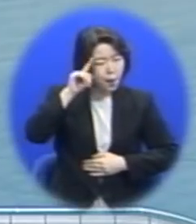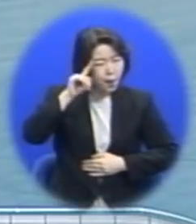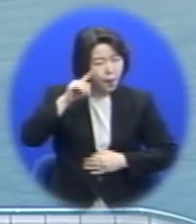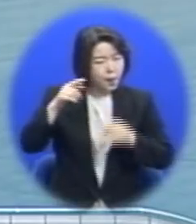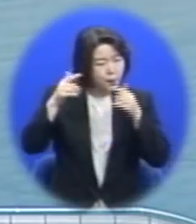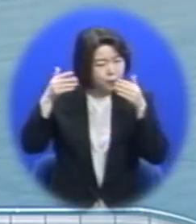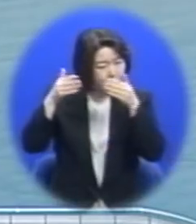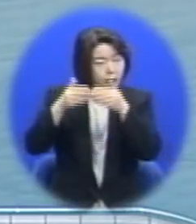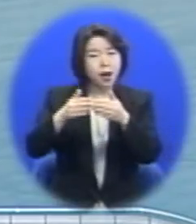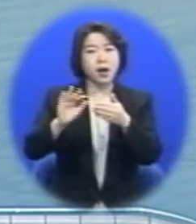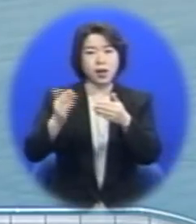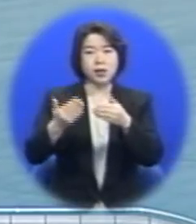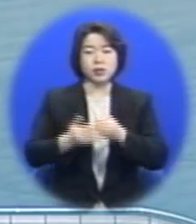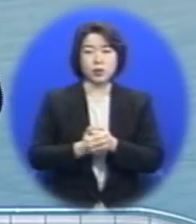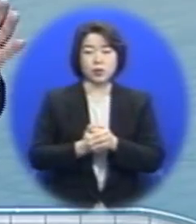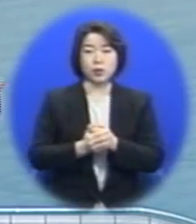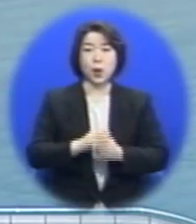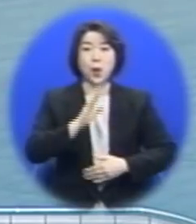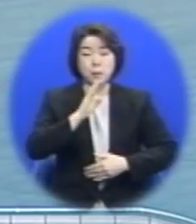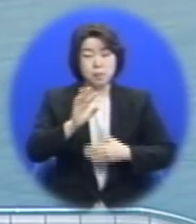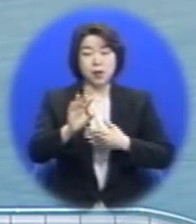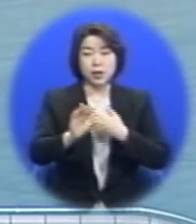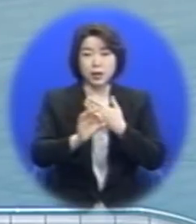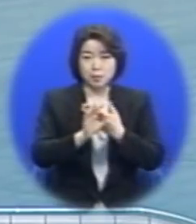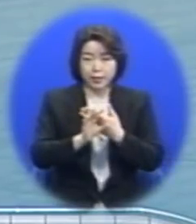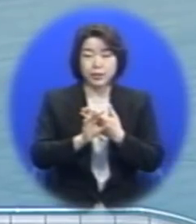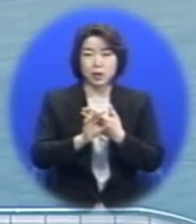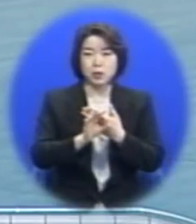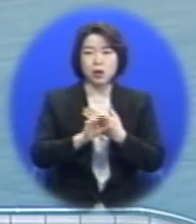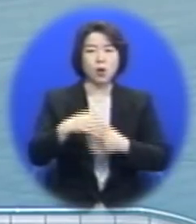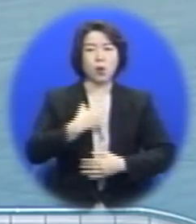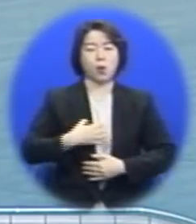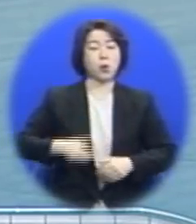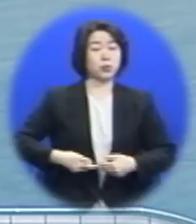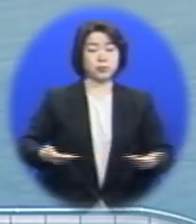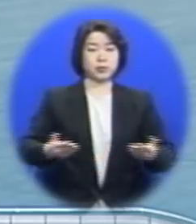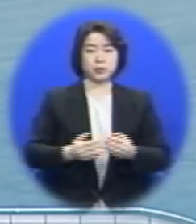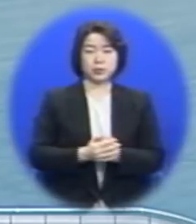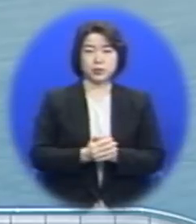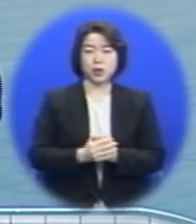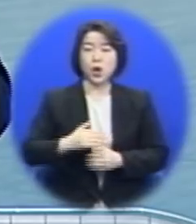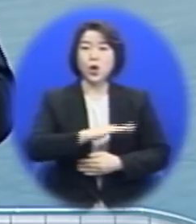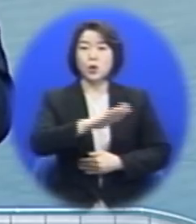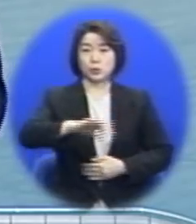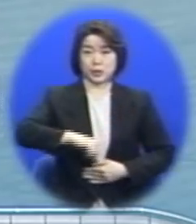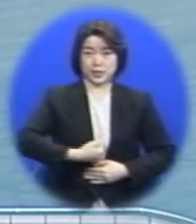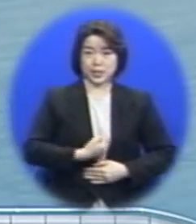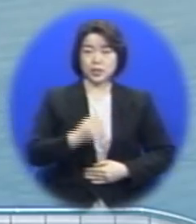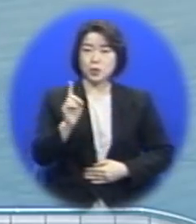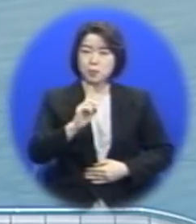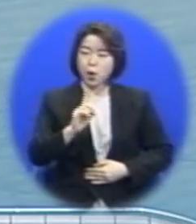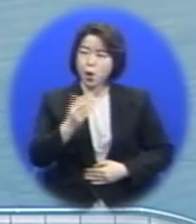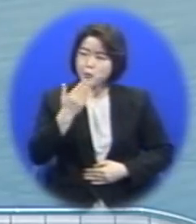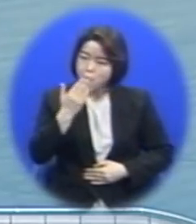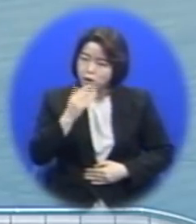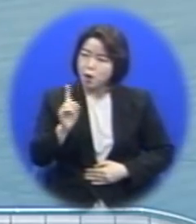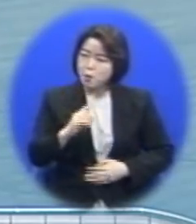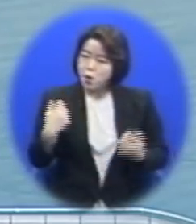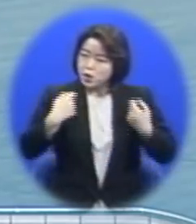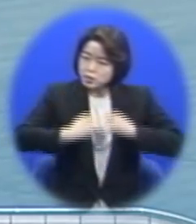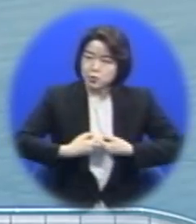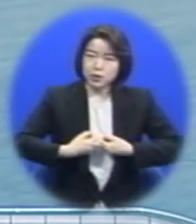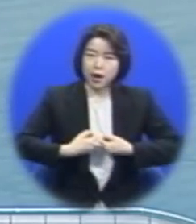것입니다. 만약에 그렇다면 걱정할 게 아무것도 없습니다. 우리 자신도 뭘 먹을까, 뭘